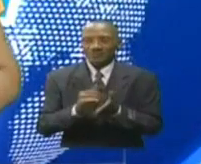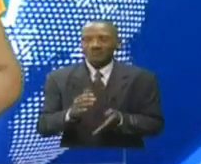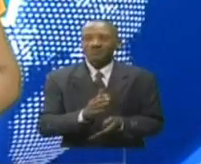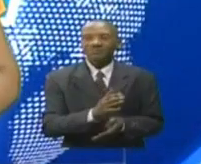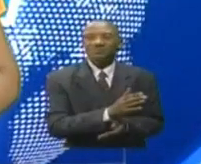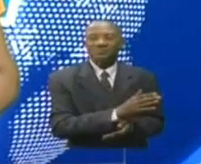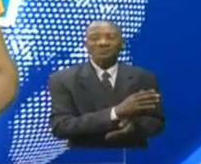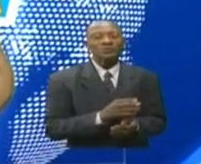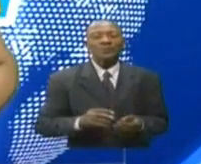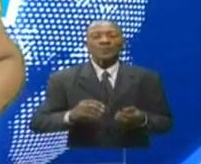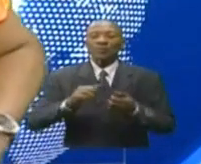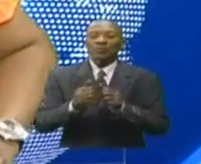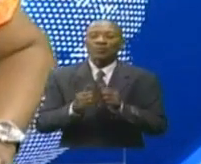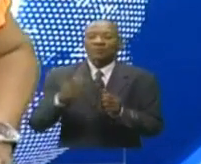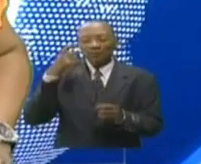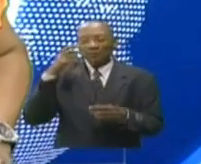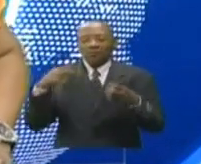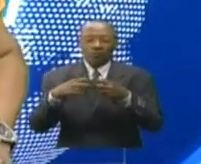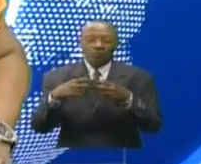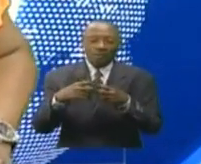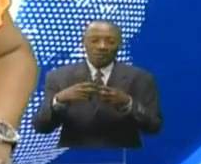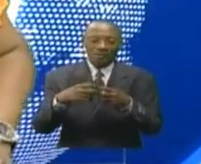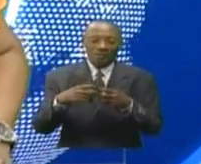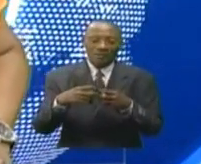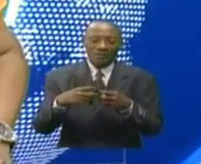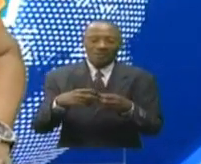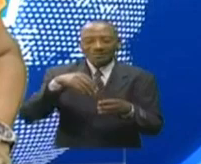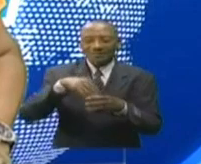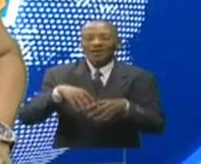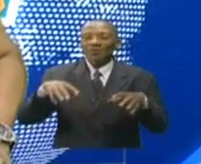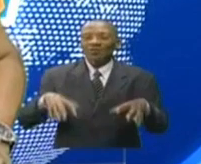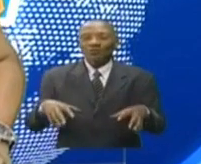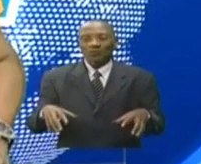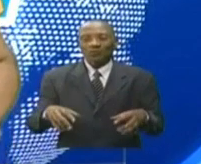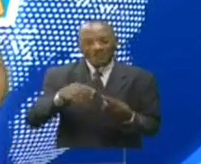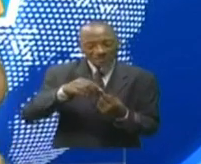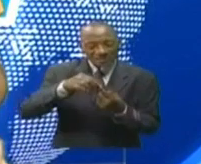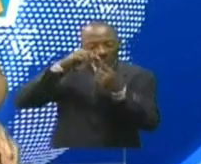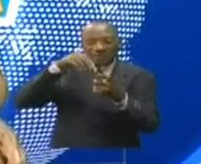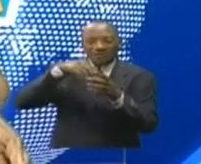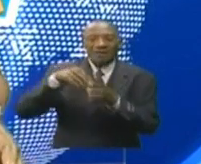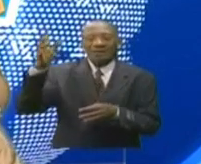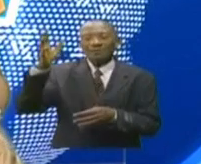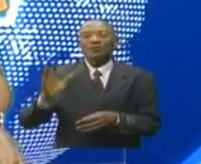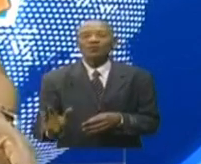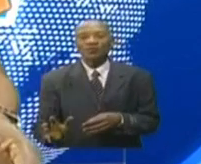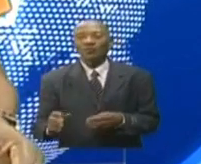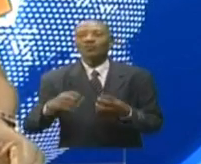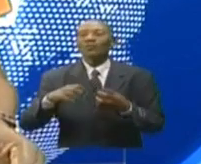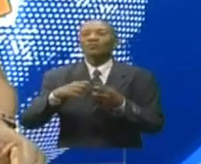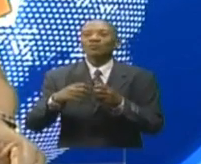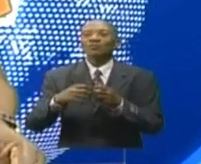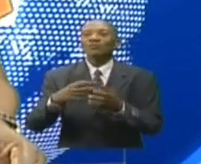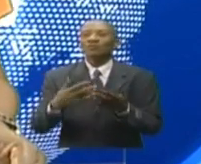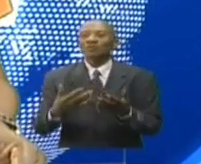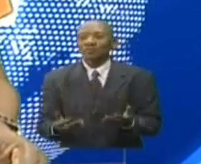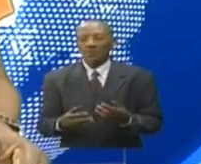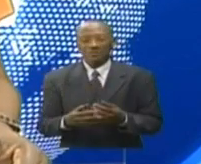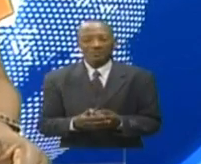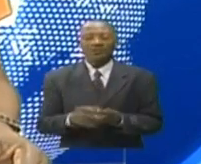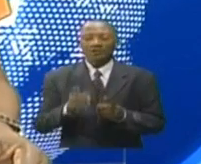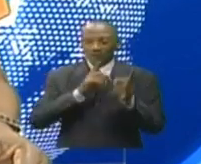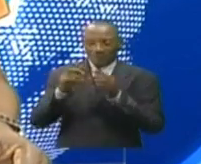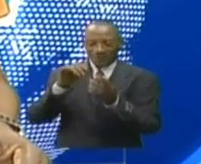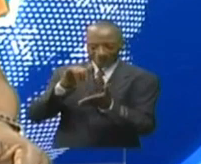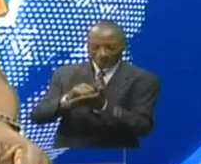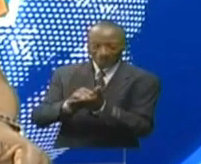l'électricité en République démocratique du Congo, notamment au Congo central? Cette question a été élaborée au colloque sur le développement du Congo